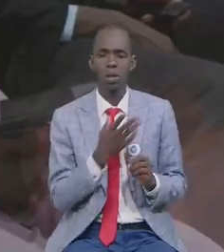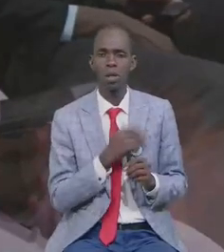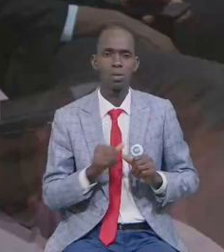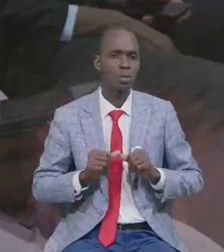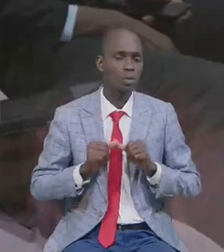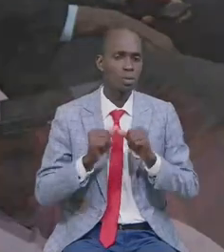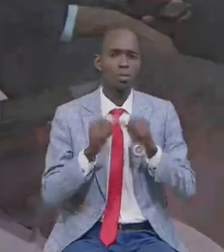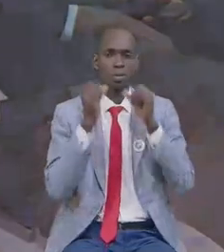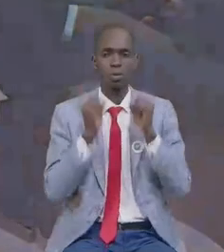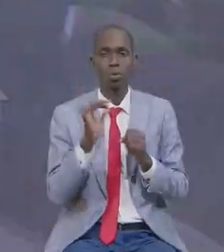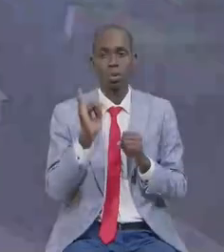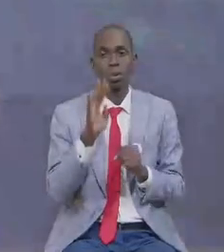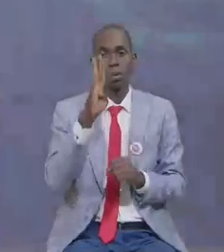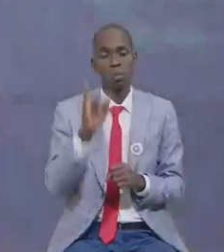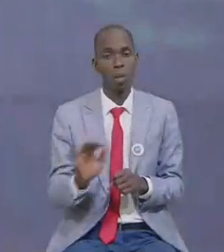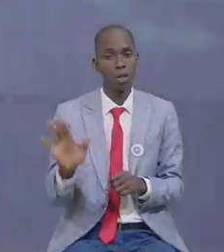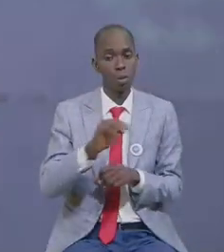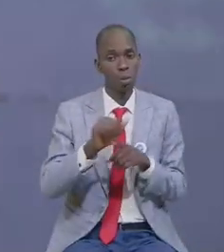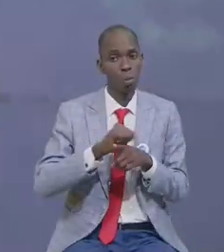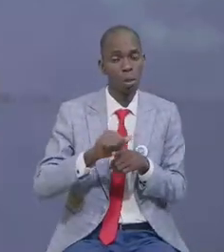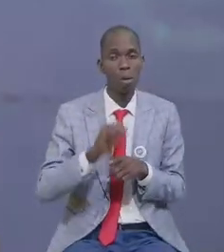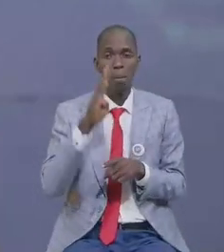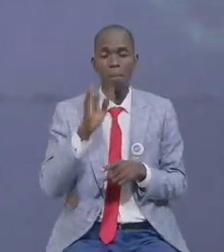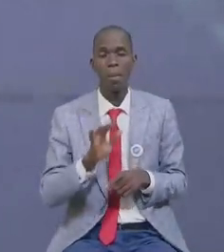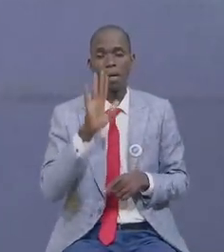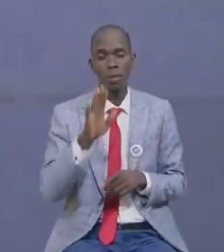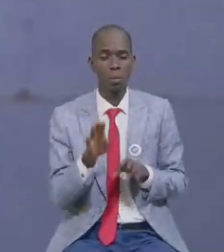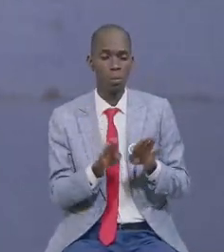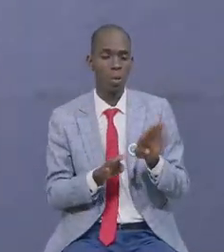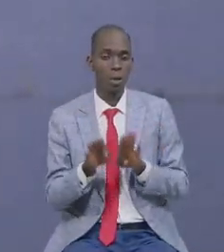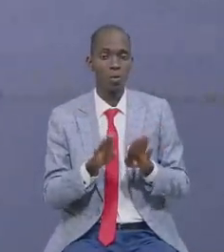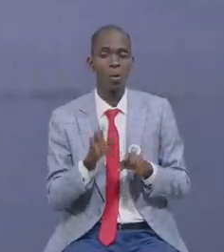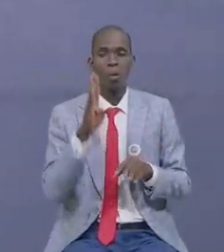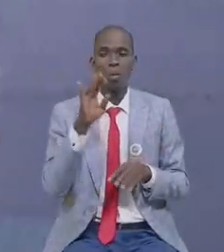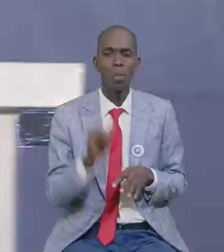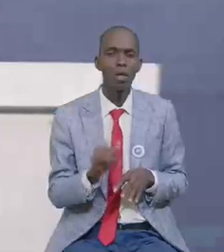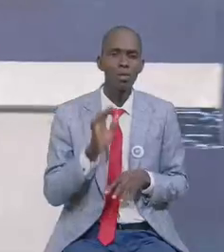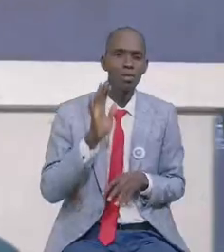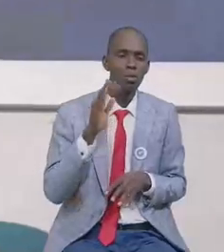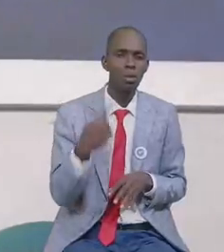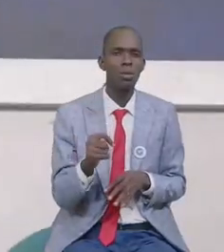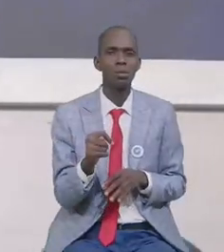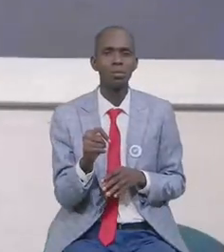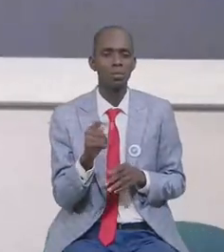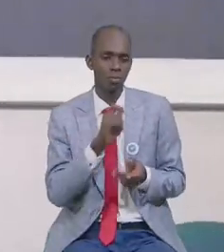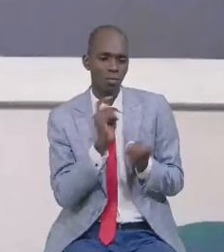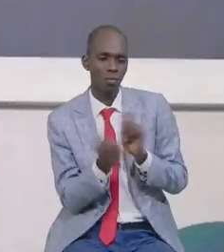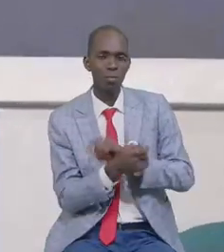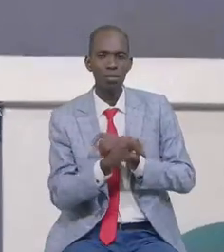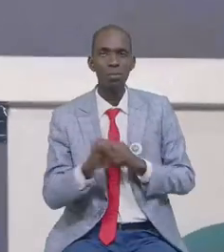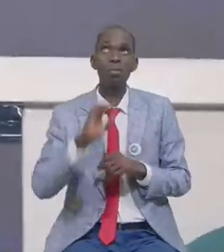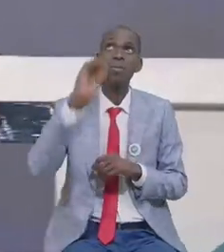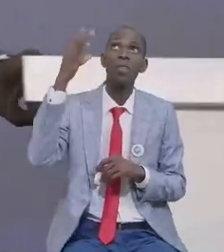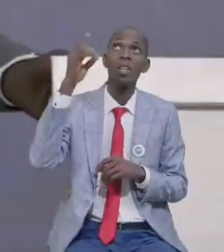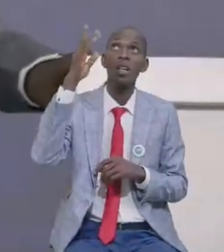vos pratiques, si vous retenez fermement par vos comportements, si vous retenez fermement par la grâce, transformation de Dieu